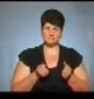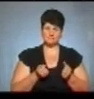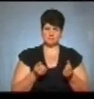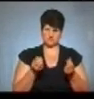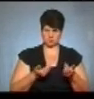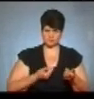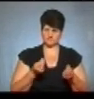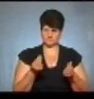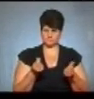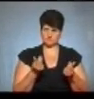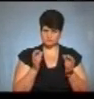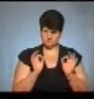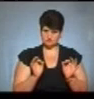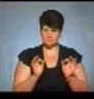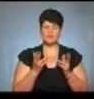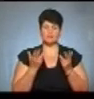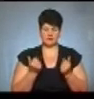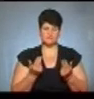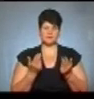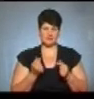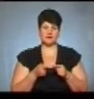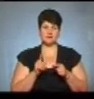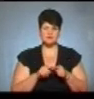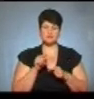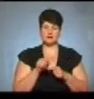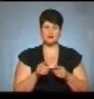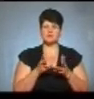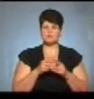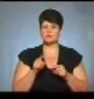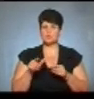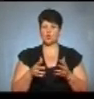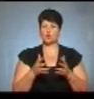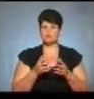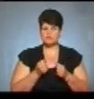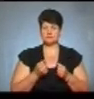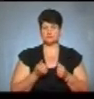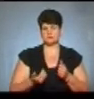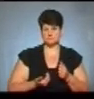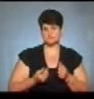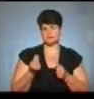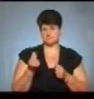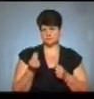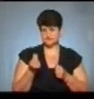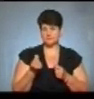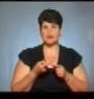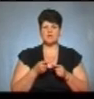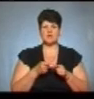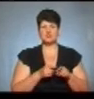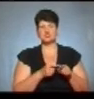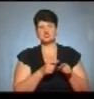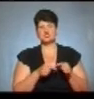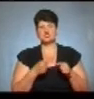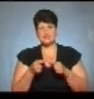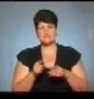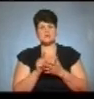формі, правильно? Так, це така кількість субсидіантів отримувала субсидії в готівковій формі через пенсійний фонд частина,